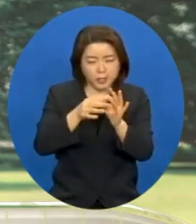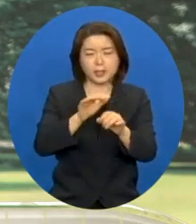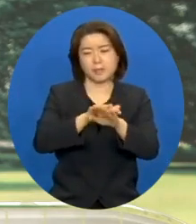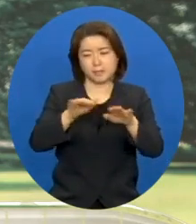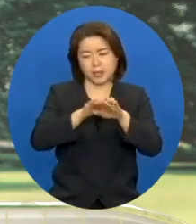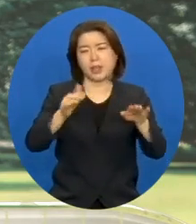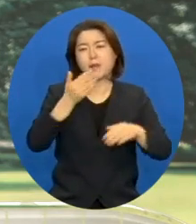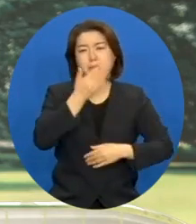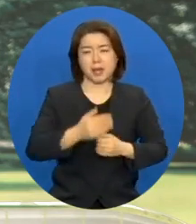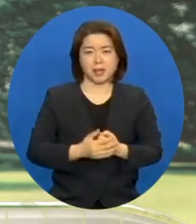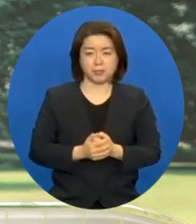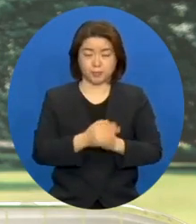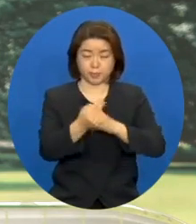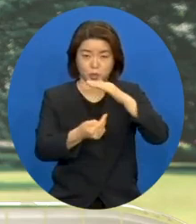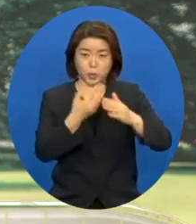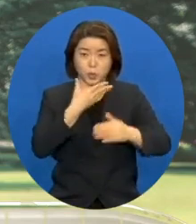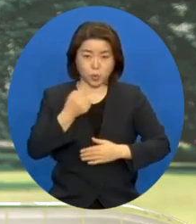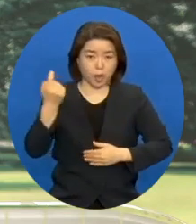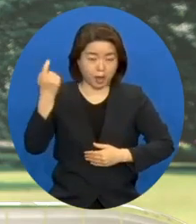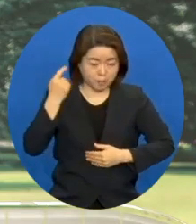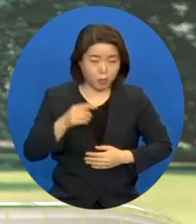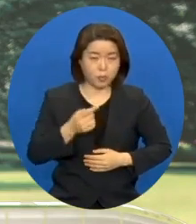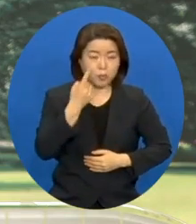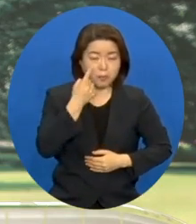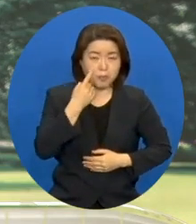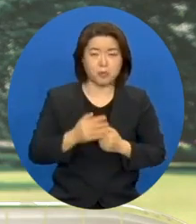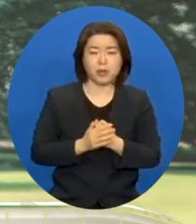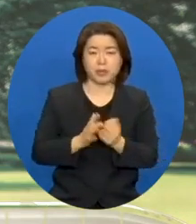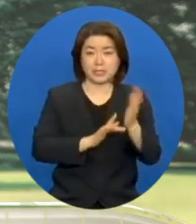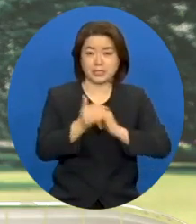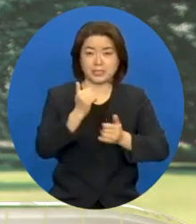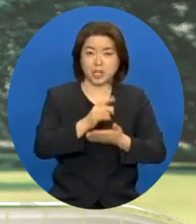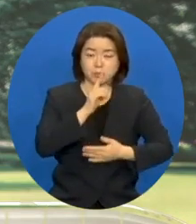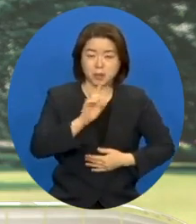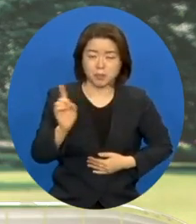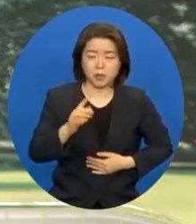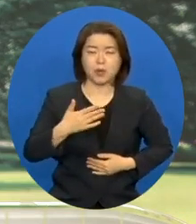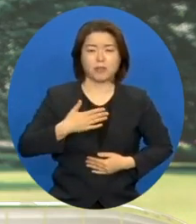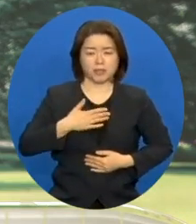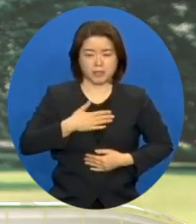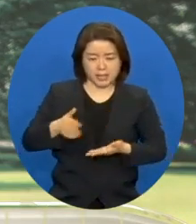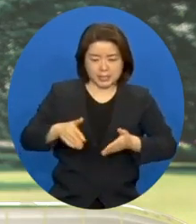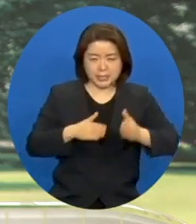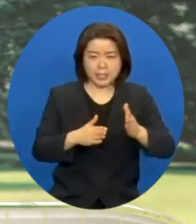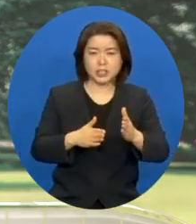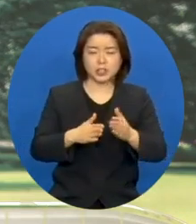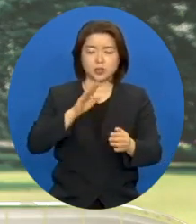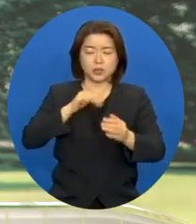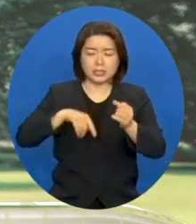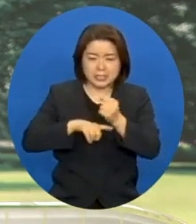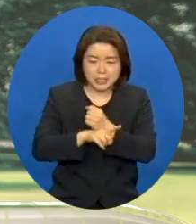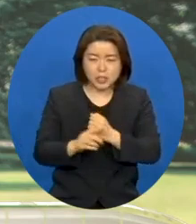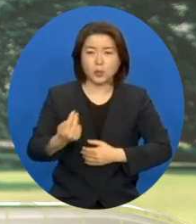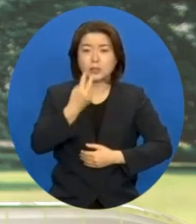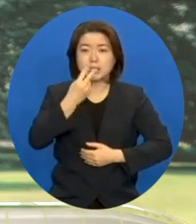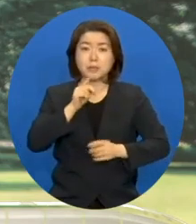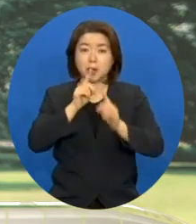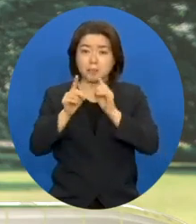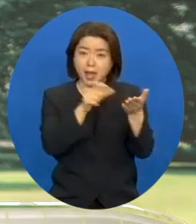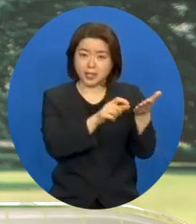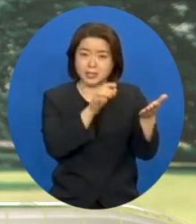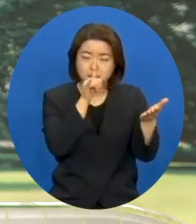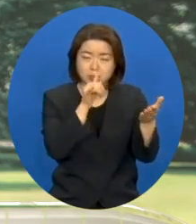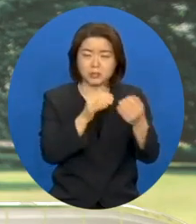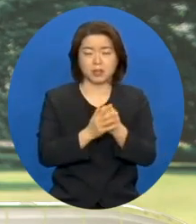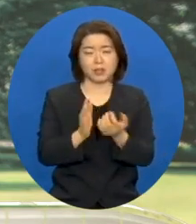요한복음 14장 6절에 보면 예수님께서 나는 길이요 진리요 생명이라 그렇게 말씀을 하셨는데,